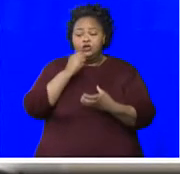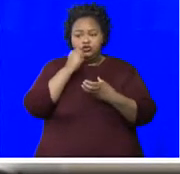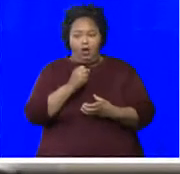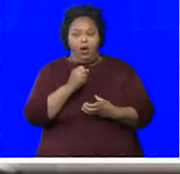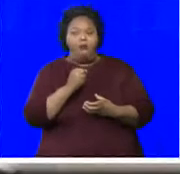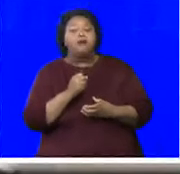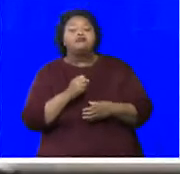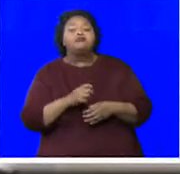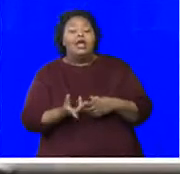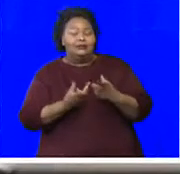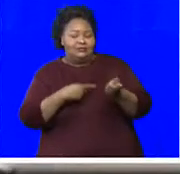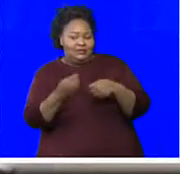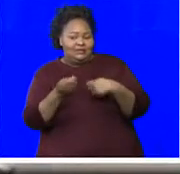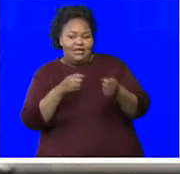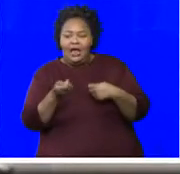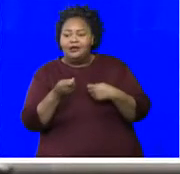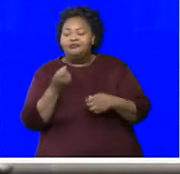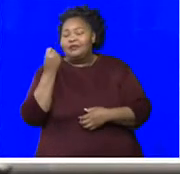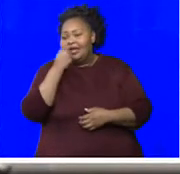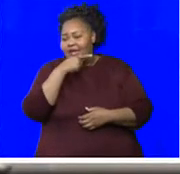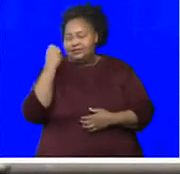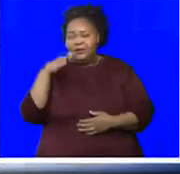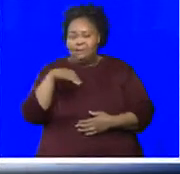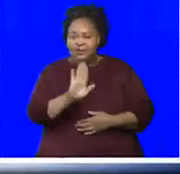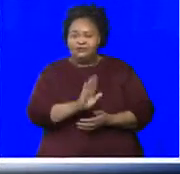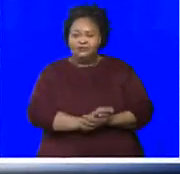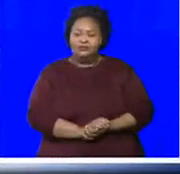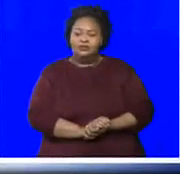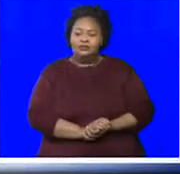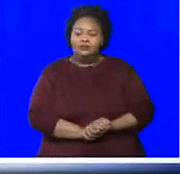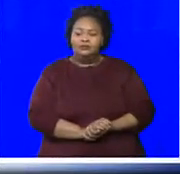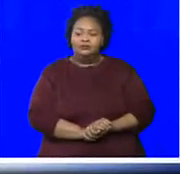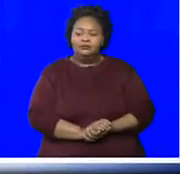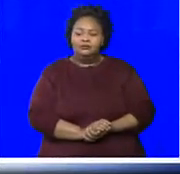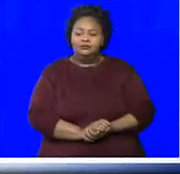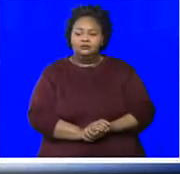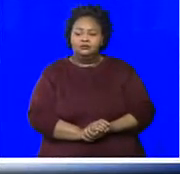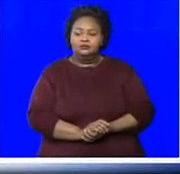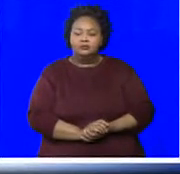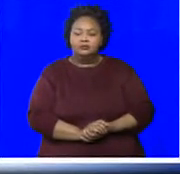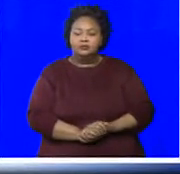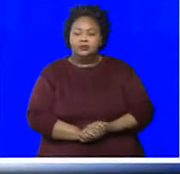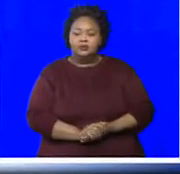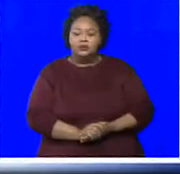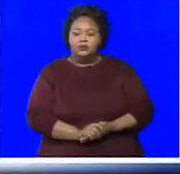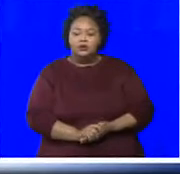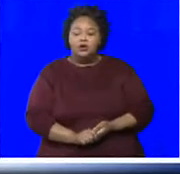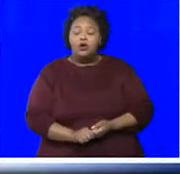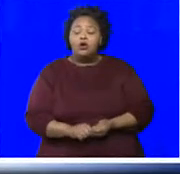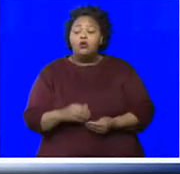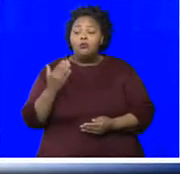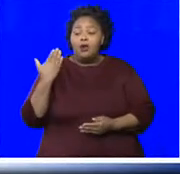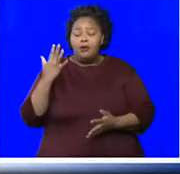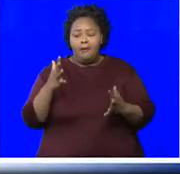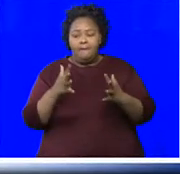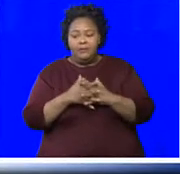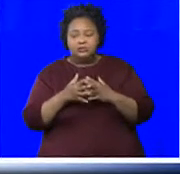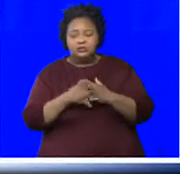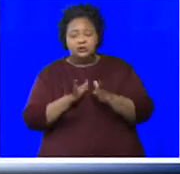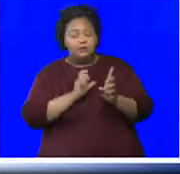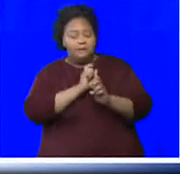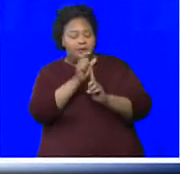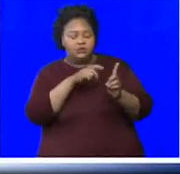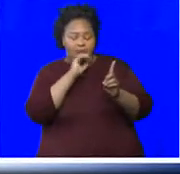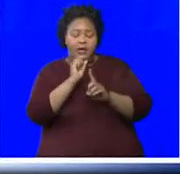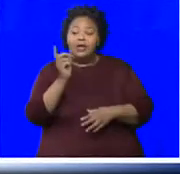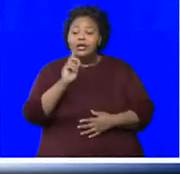Area. Kulo mhlangano welishumi nanye livele belimelelwe ngulungile Phosha Dlamini losabambe kuba ngumqondisi welihlangothi